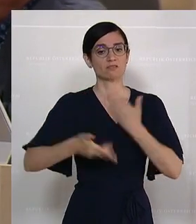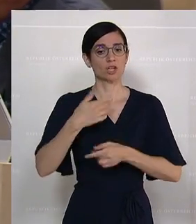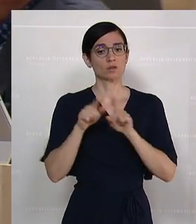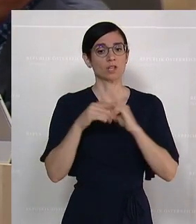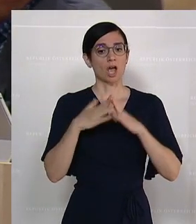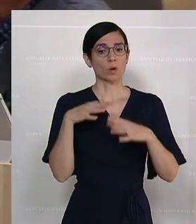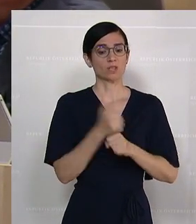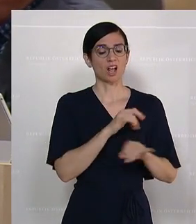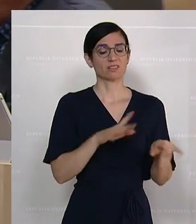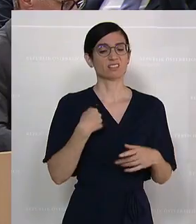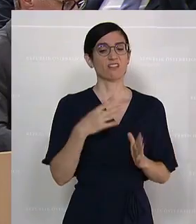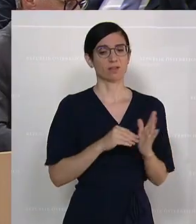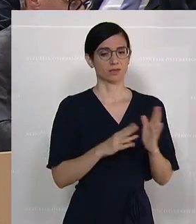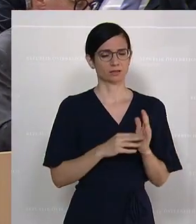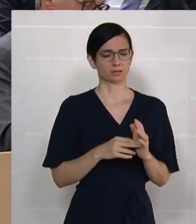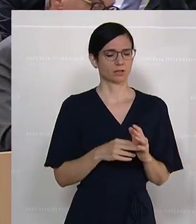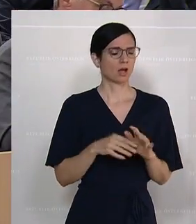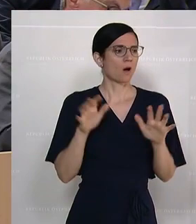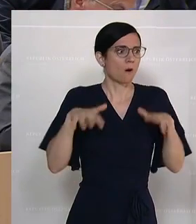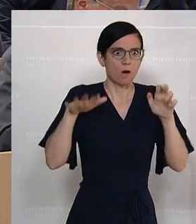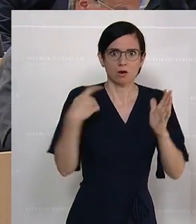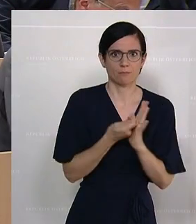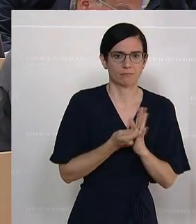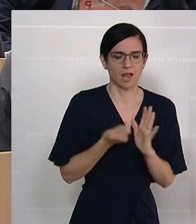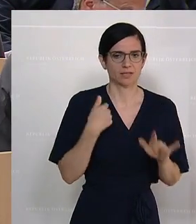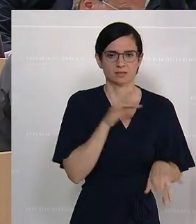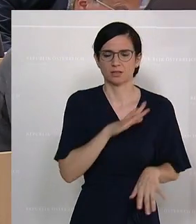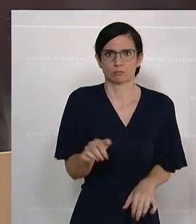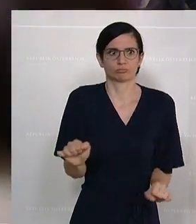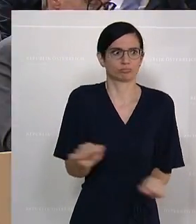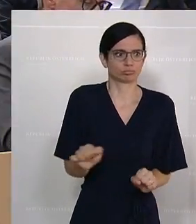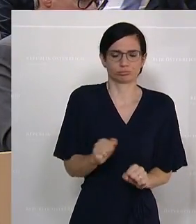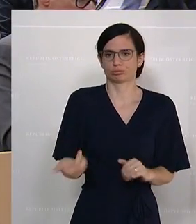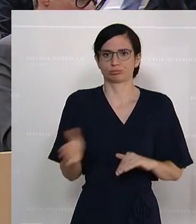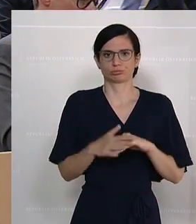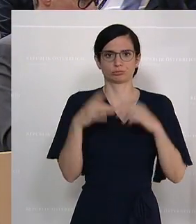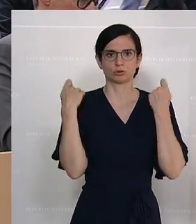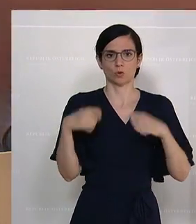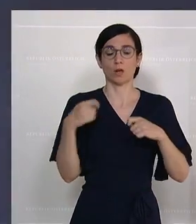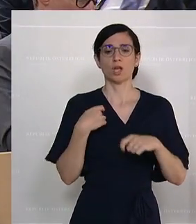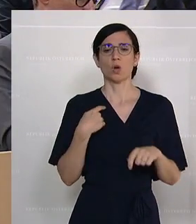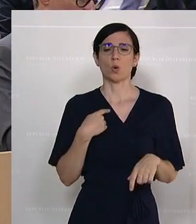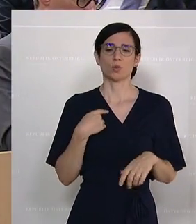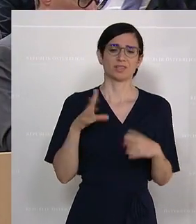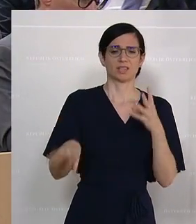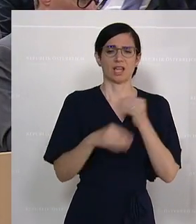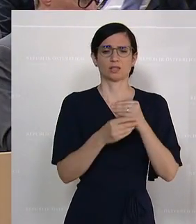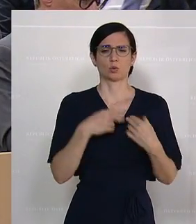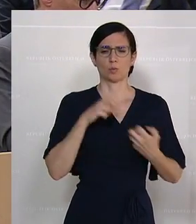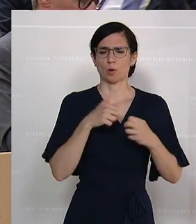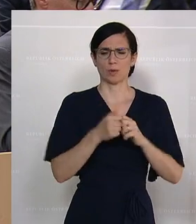haushalten haben und es sind horror preis editor zu bezahlen sind und das nächste problem dass folgt auf den fuß